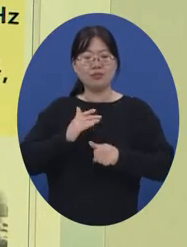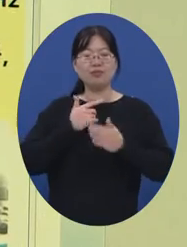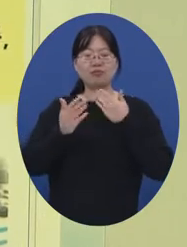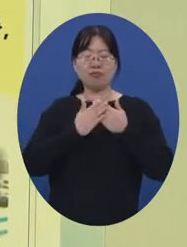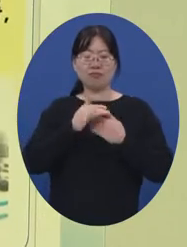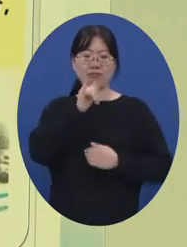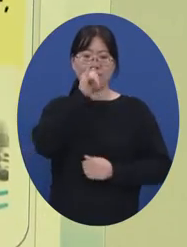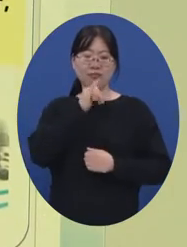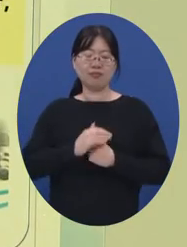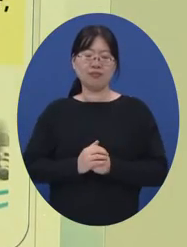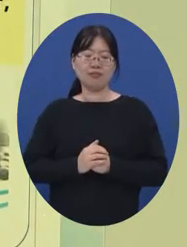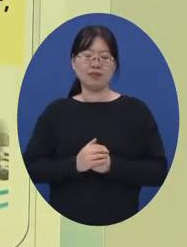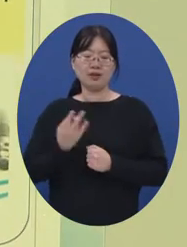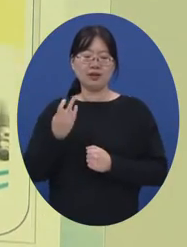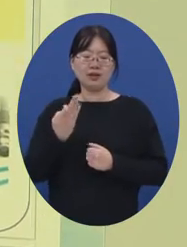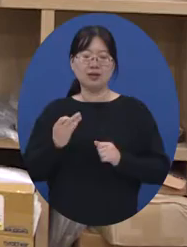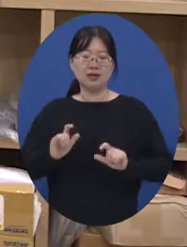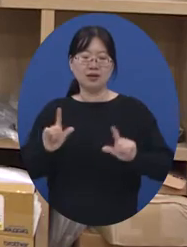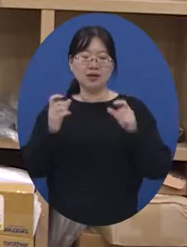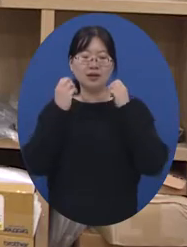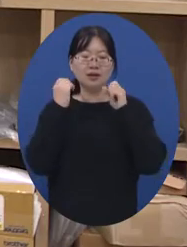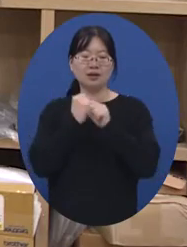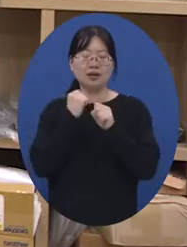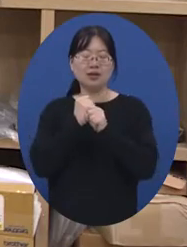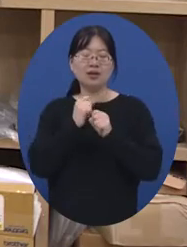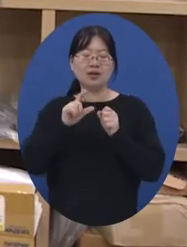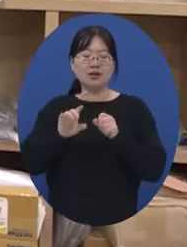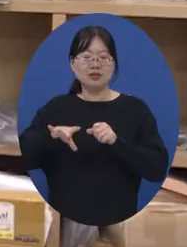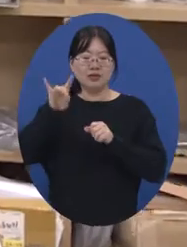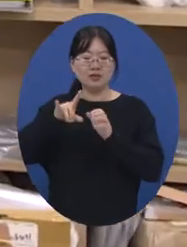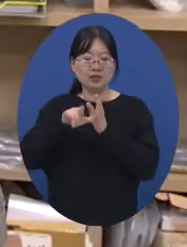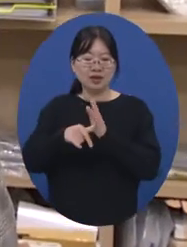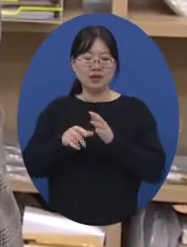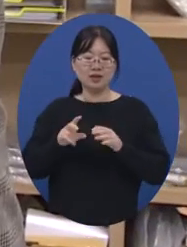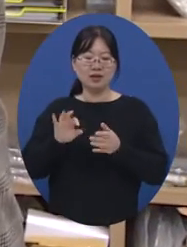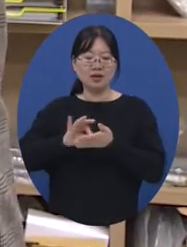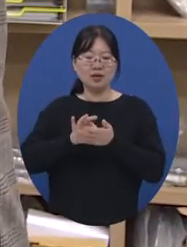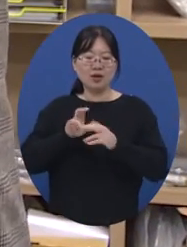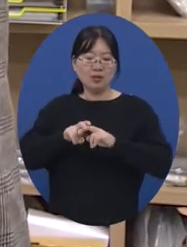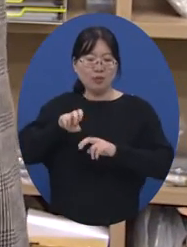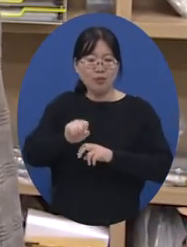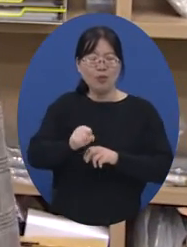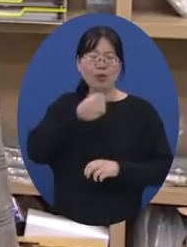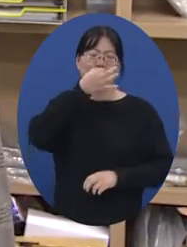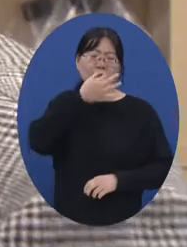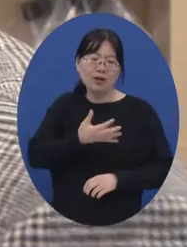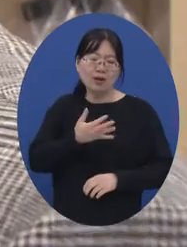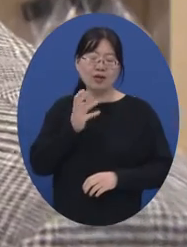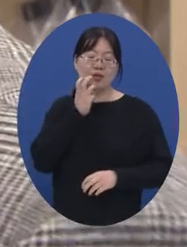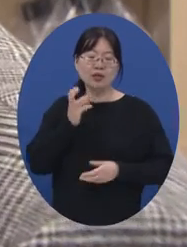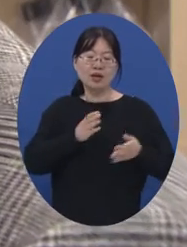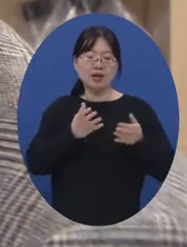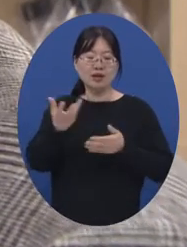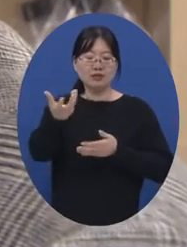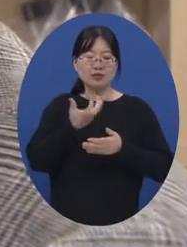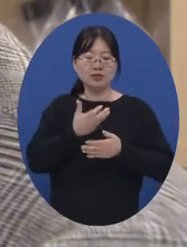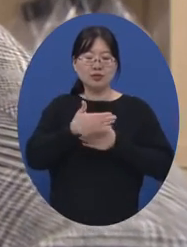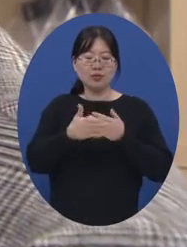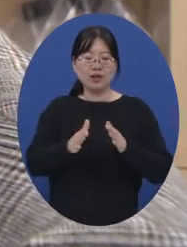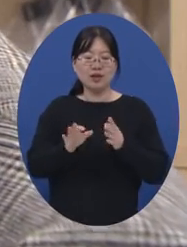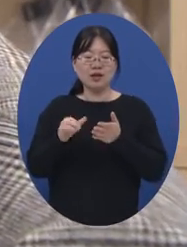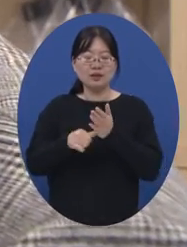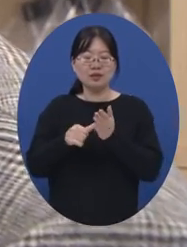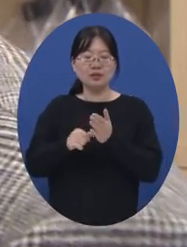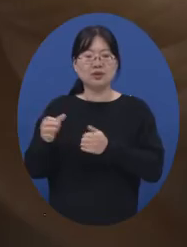있습니다. 지난 2014년 재창업 초기만 해도 자금 확보 등에 애를 먹었는데 경기도에서 입주 공간과 장비 등을